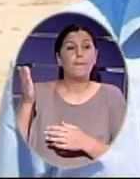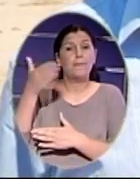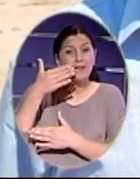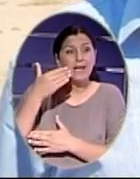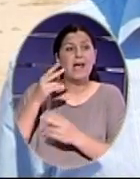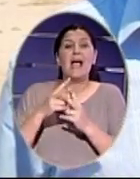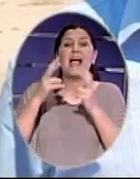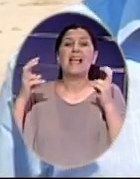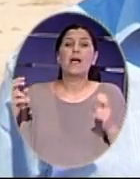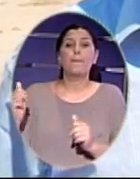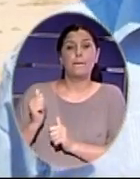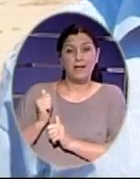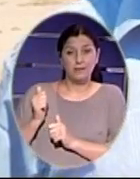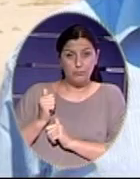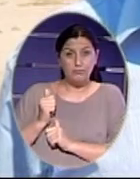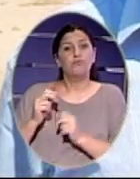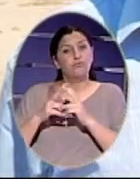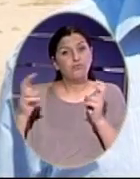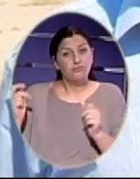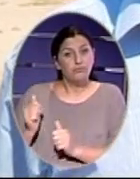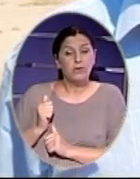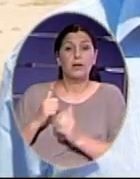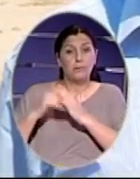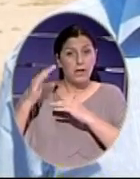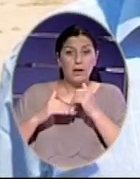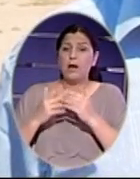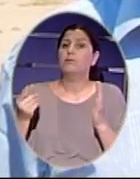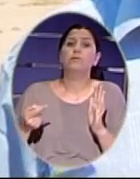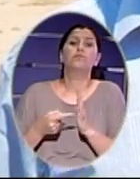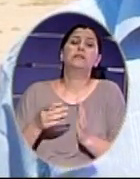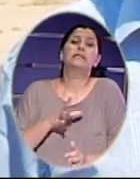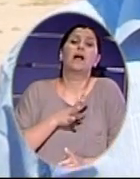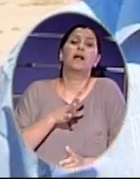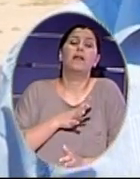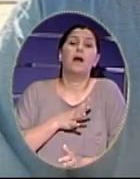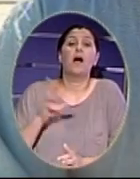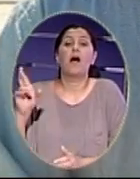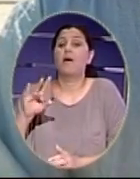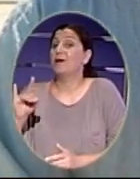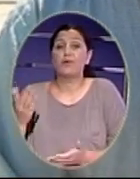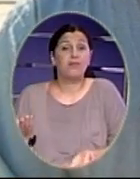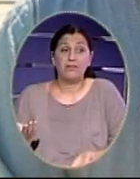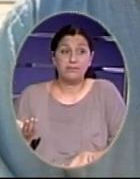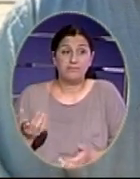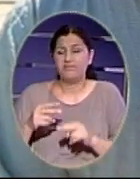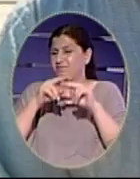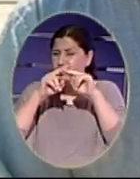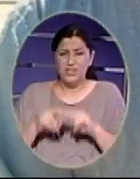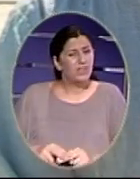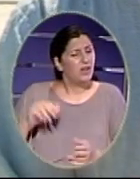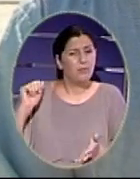להקים עיר הבהדים, העיר הצבאית, עיר הבהדים, אז אין שום סכנה מרמת חובב. אנחנו נשאר בו בכל